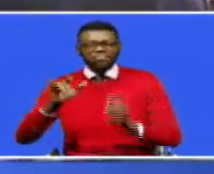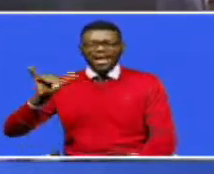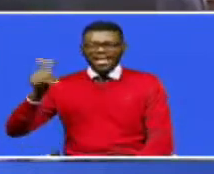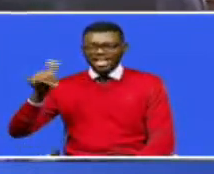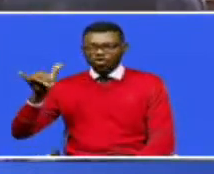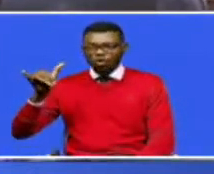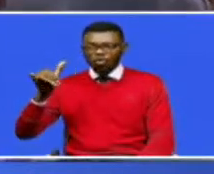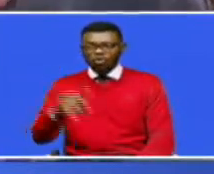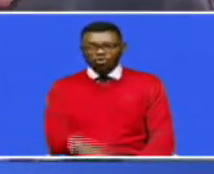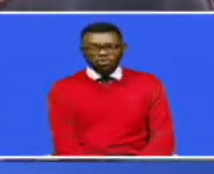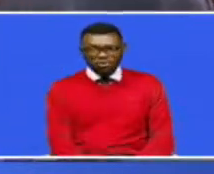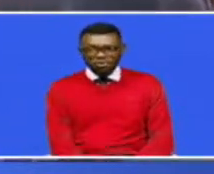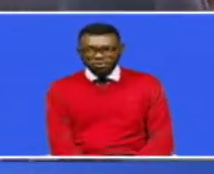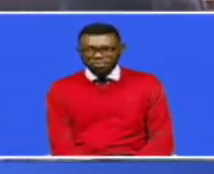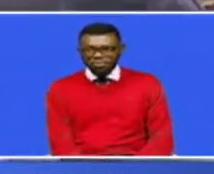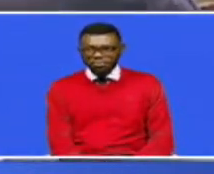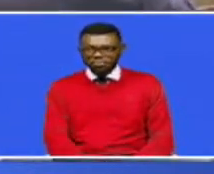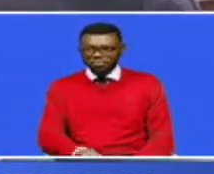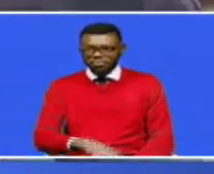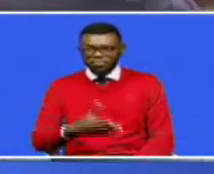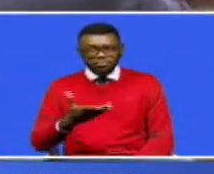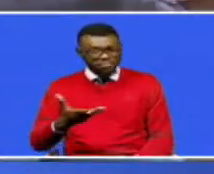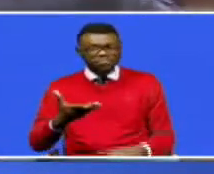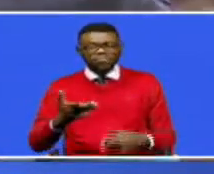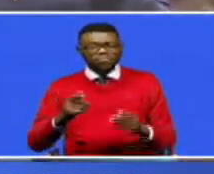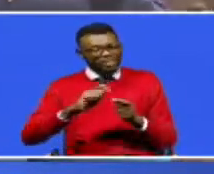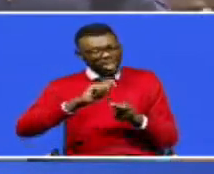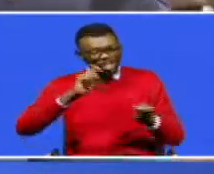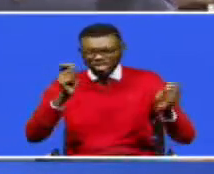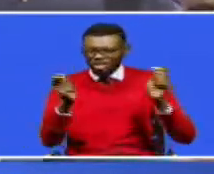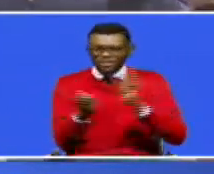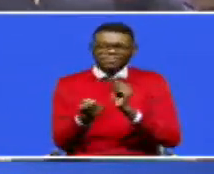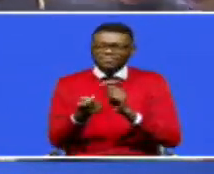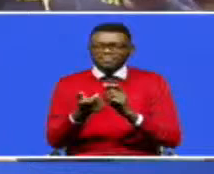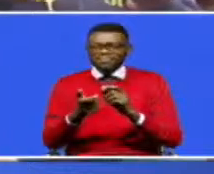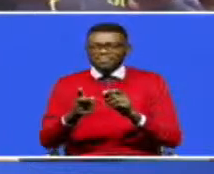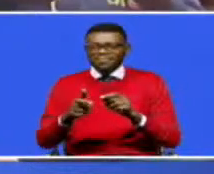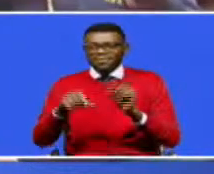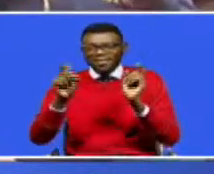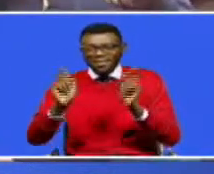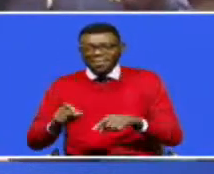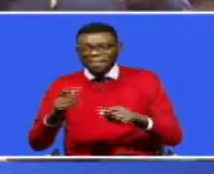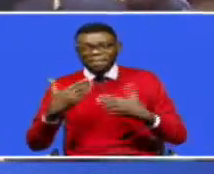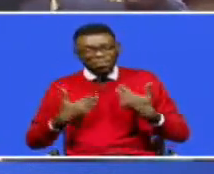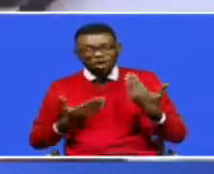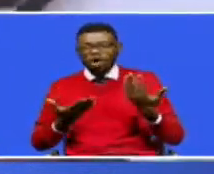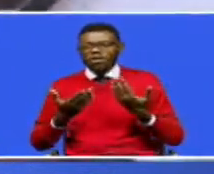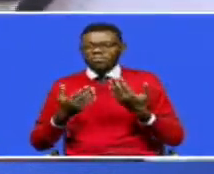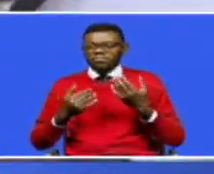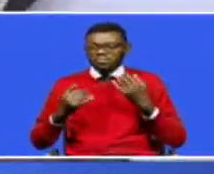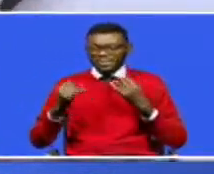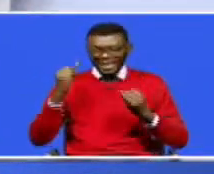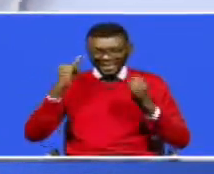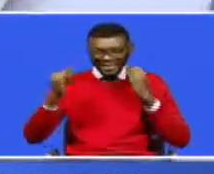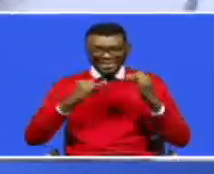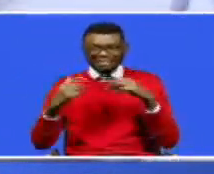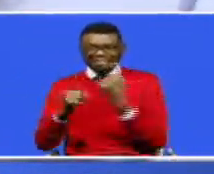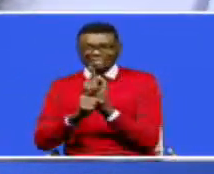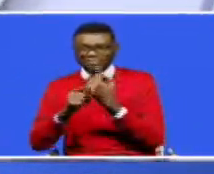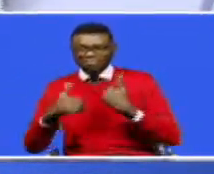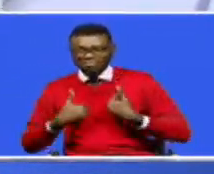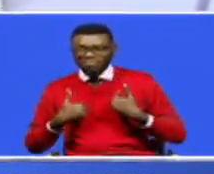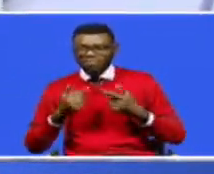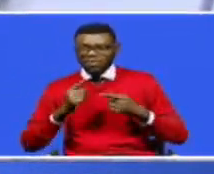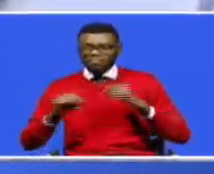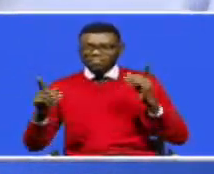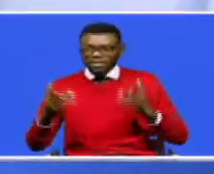Wanasema kisichobadilika duniani ni mabadiliko yenyewe, ila wenye nadharia na falsafa tofauti ushikilia kwamba lake